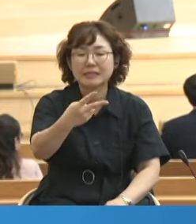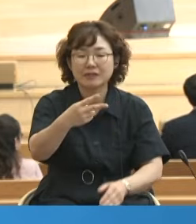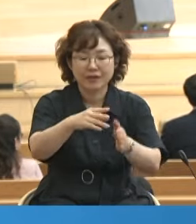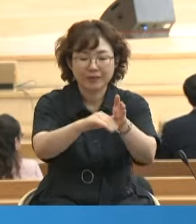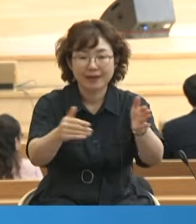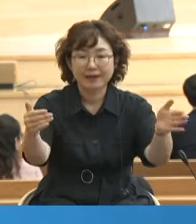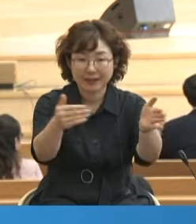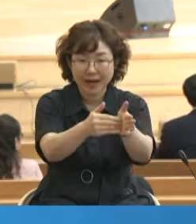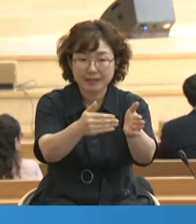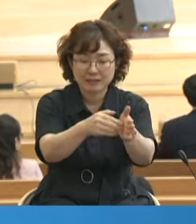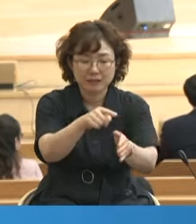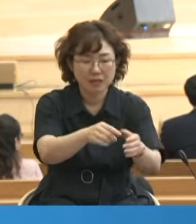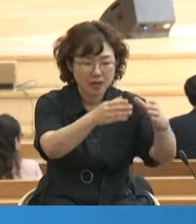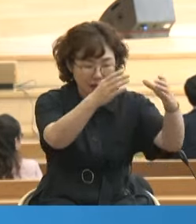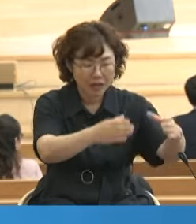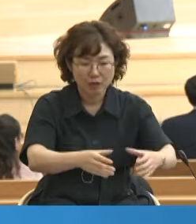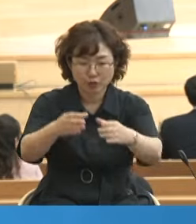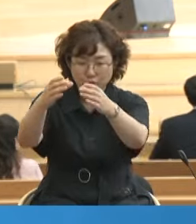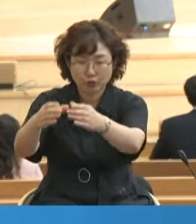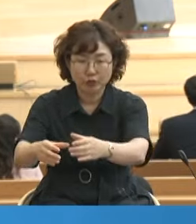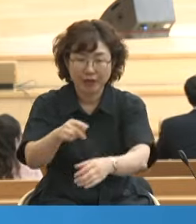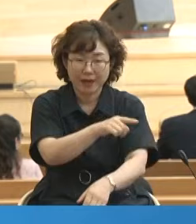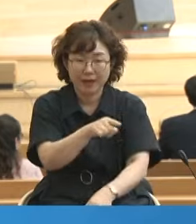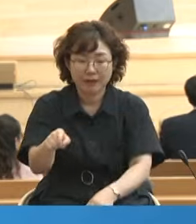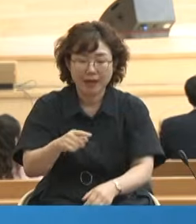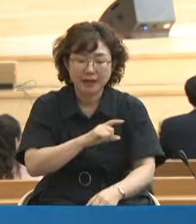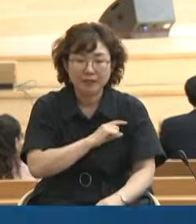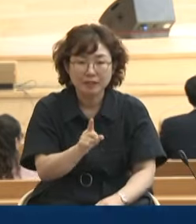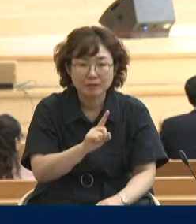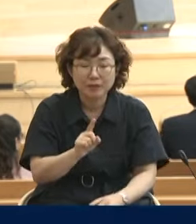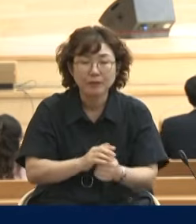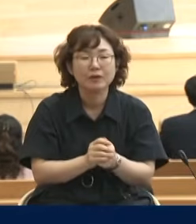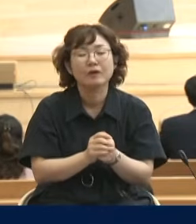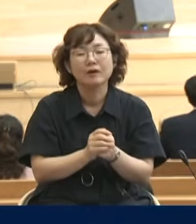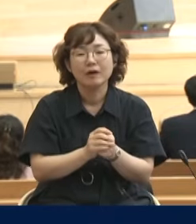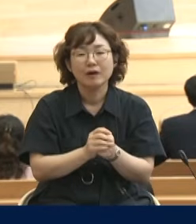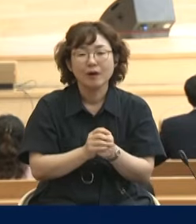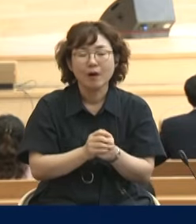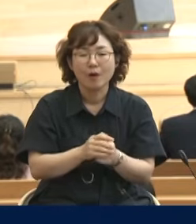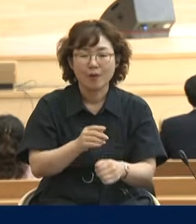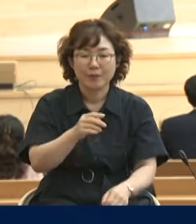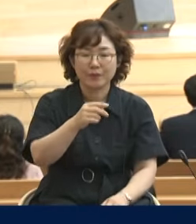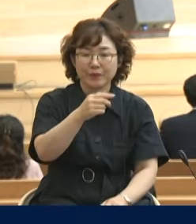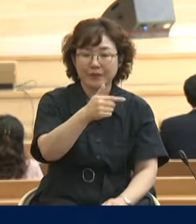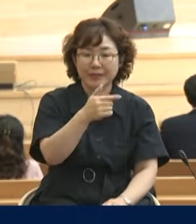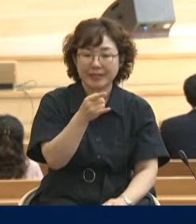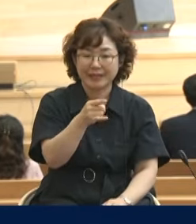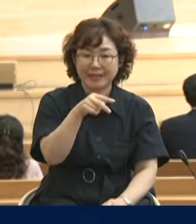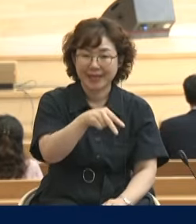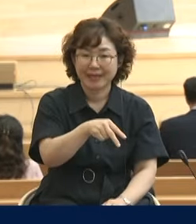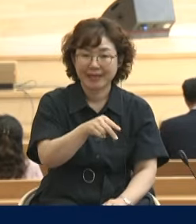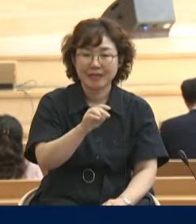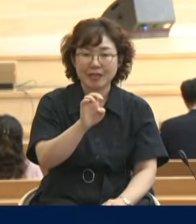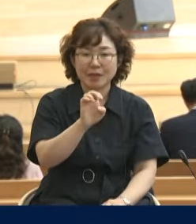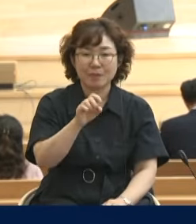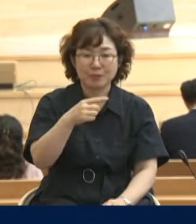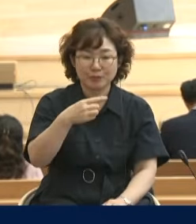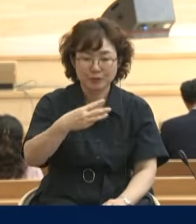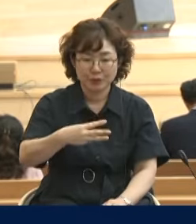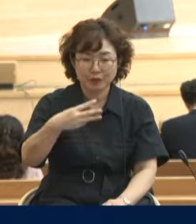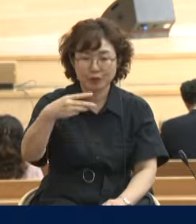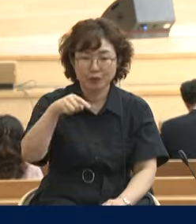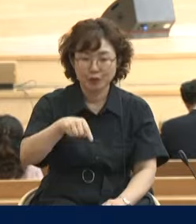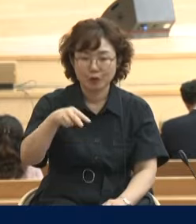1492년까지는요 그 바위의 이름이 뭐였냐면 라틴어로 넥 플루스 울트라, 어떤